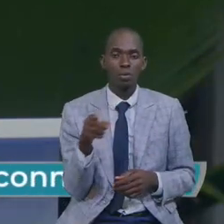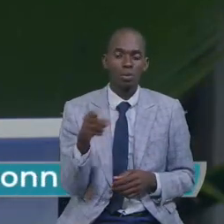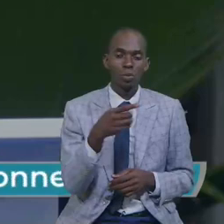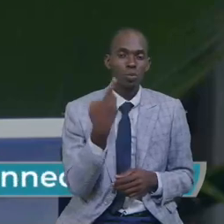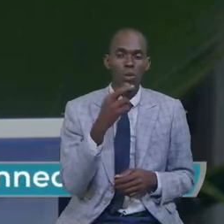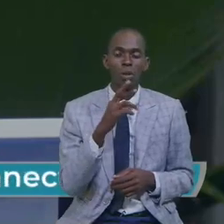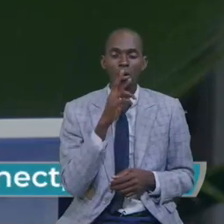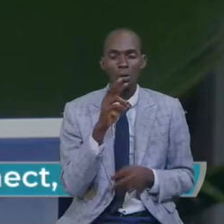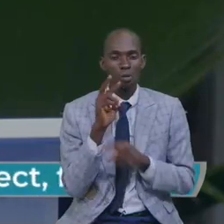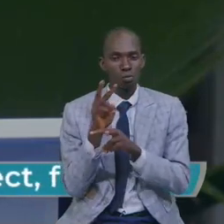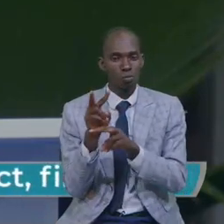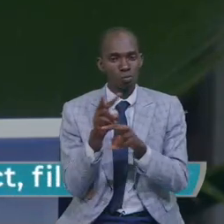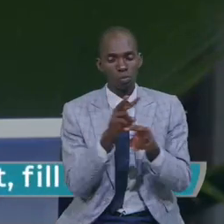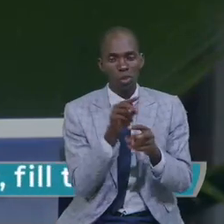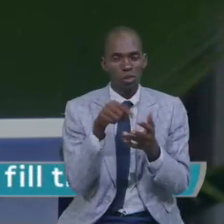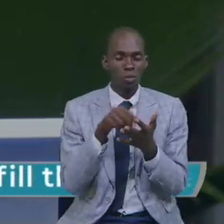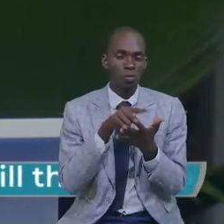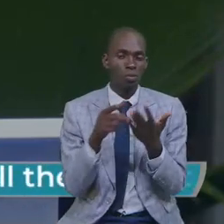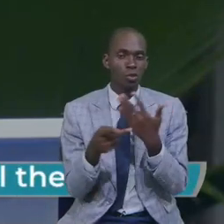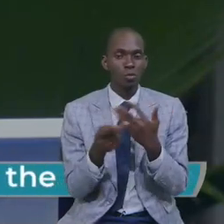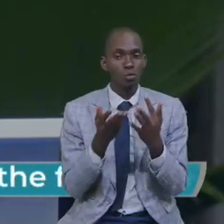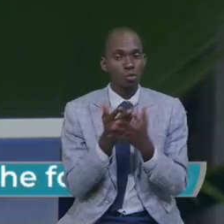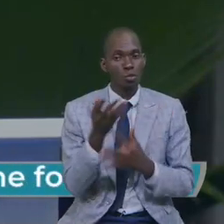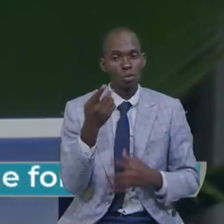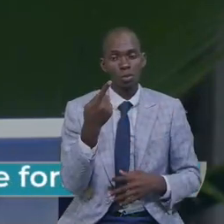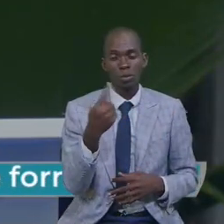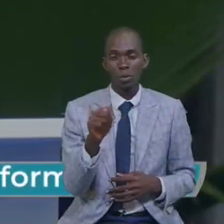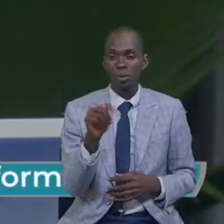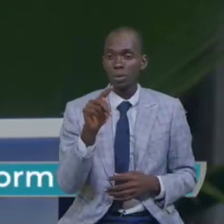pour qui nous suivait à la radio à la télévision